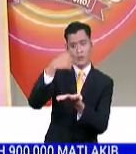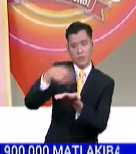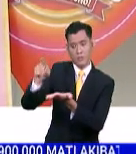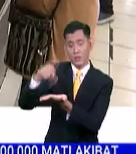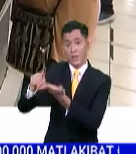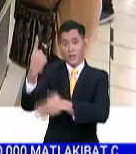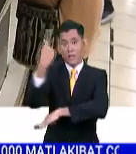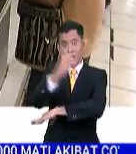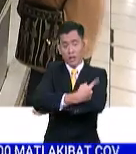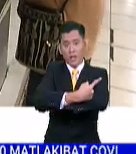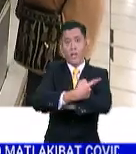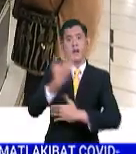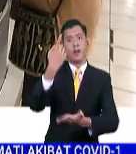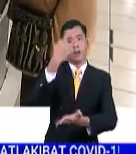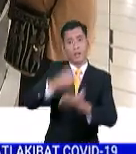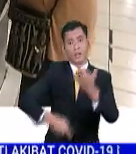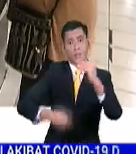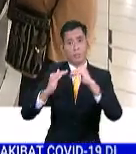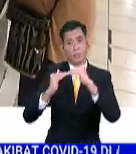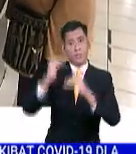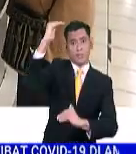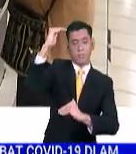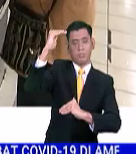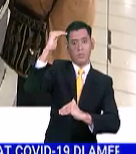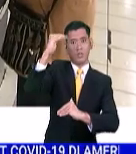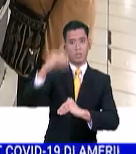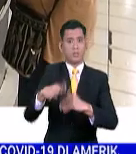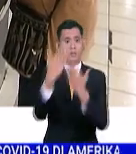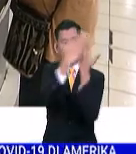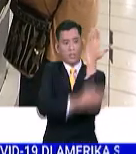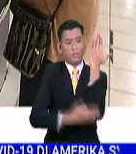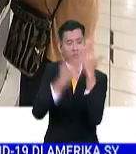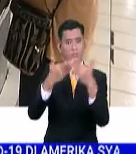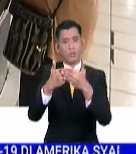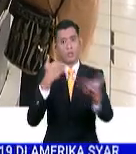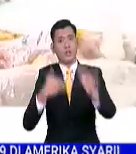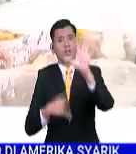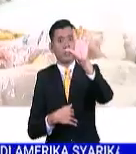mereka. Harga maksimum runcit bagi ayam standard di Semenanjung sebelum ini